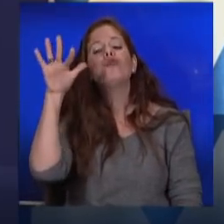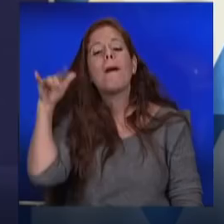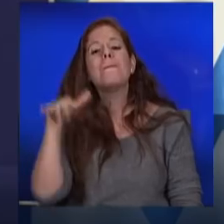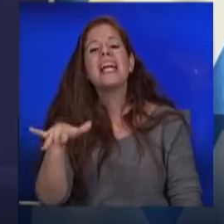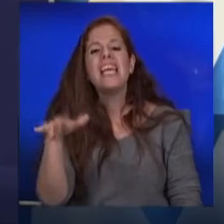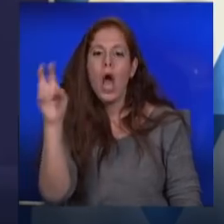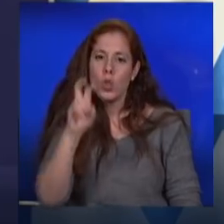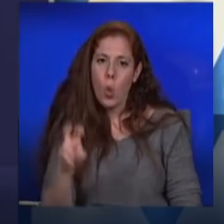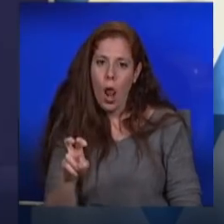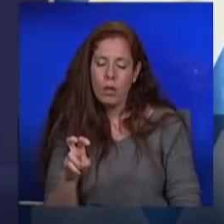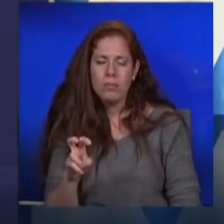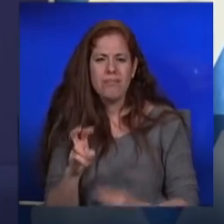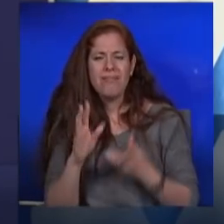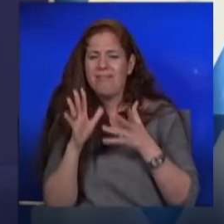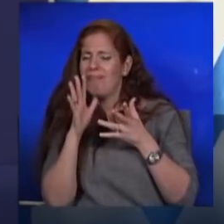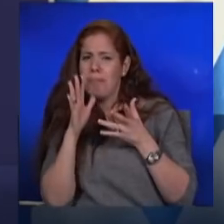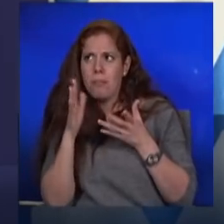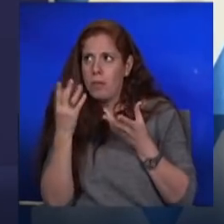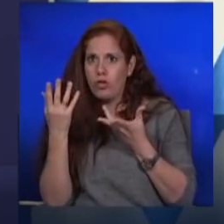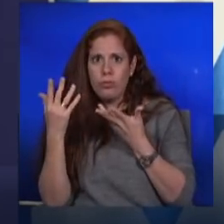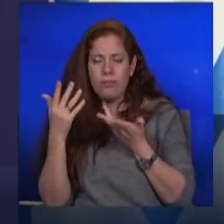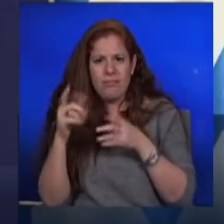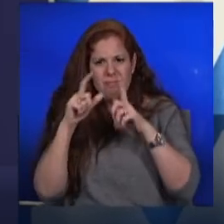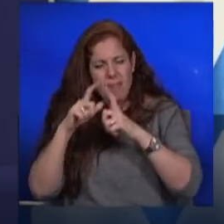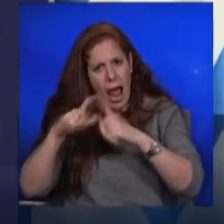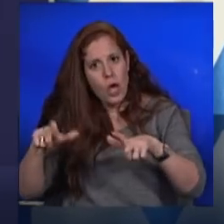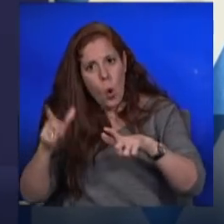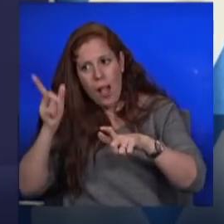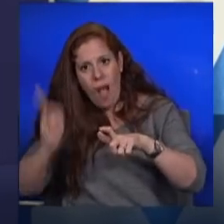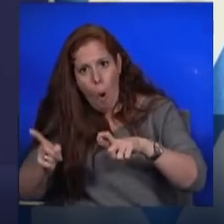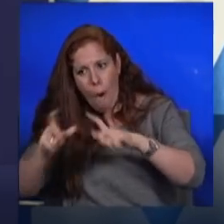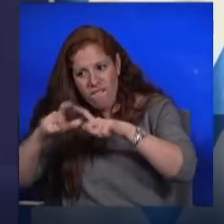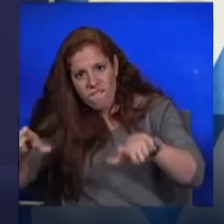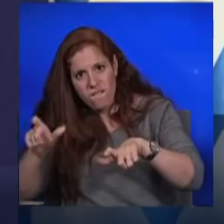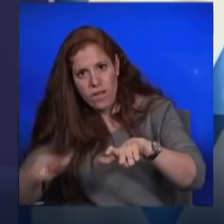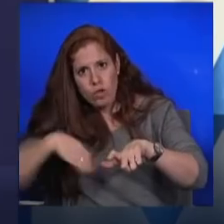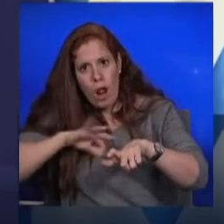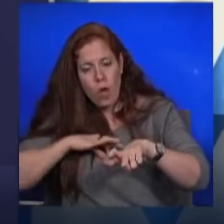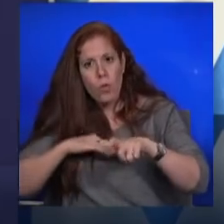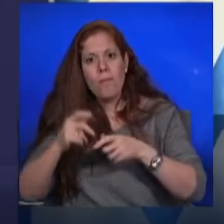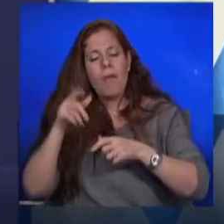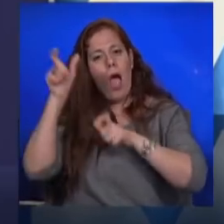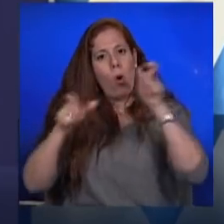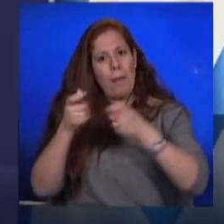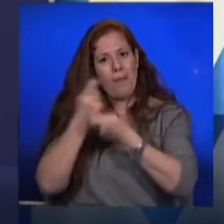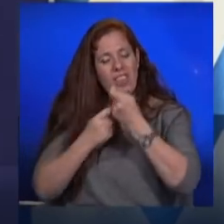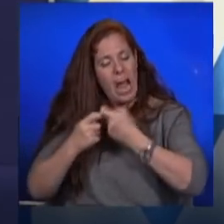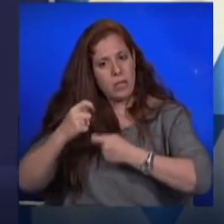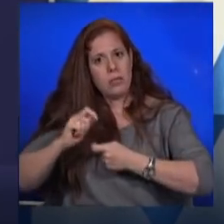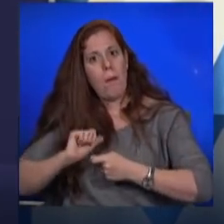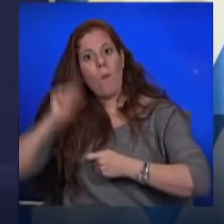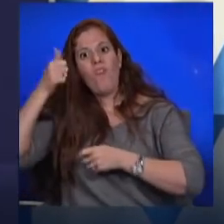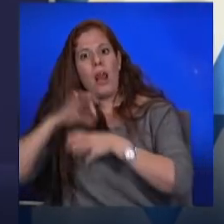הייתה הסתערות רבתי של אגרות, על אגרות החוב שלנו מצד הגורמים הפיננסיים המובילים בעולם,